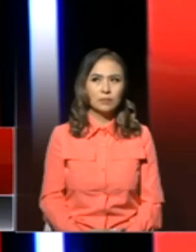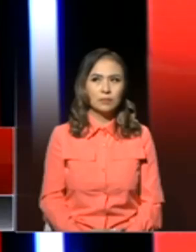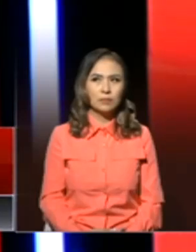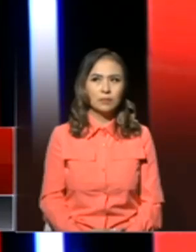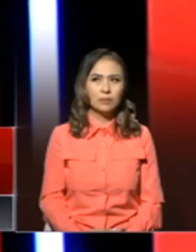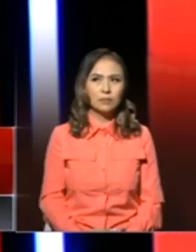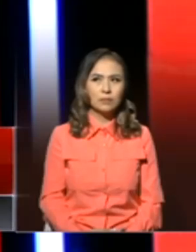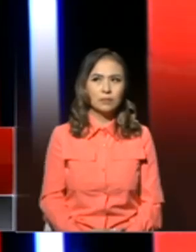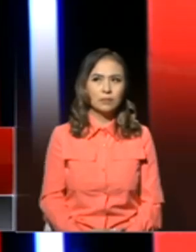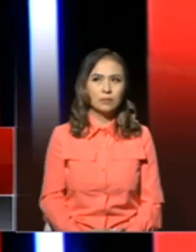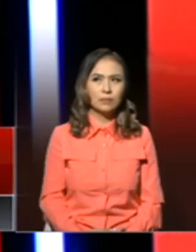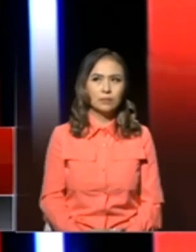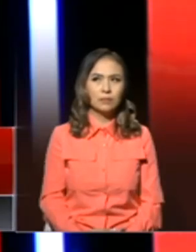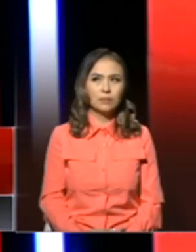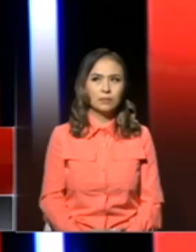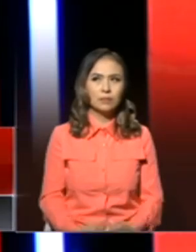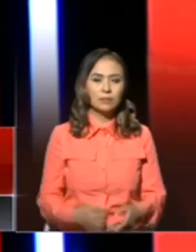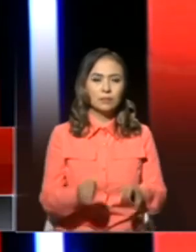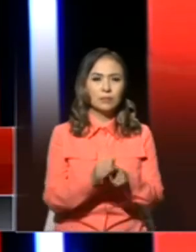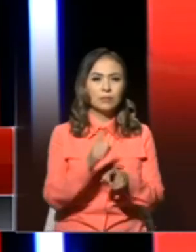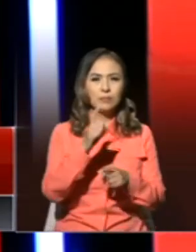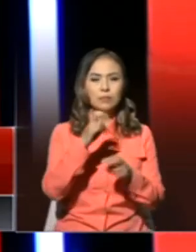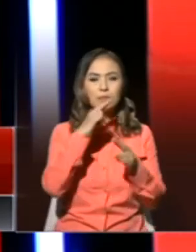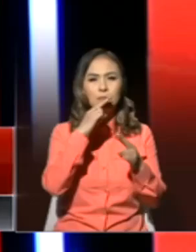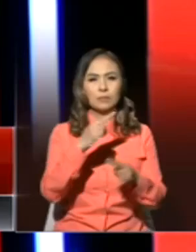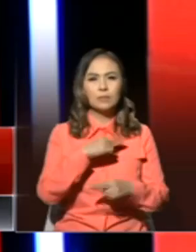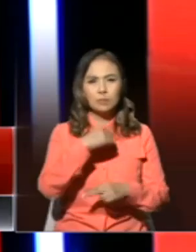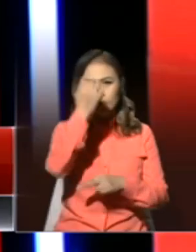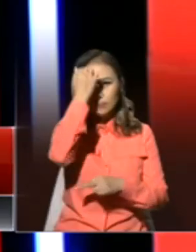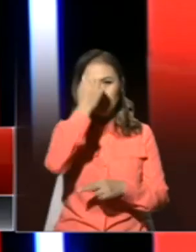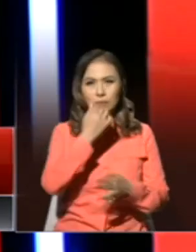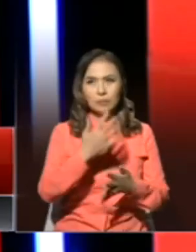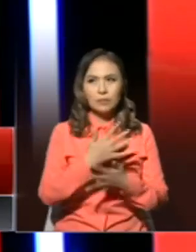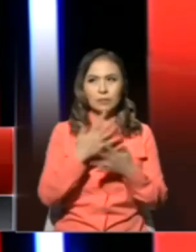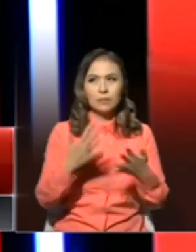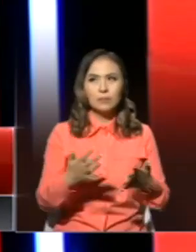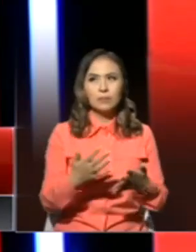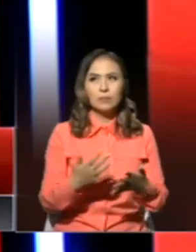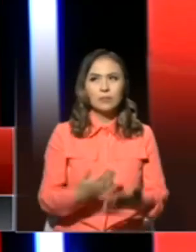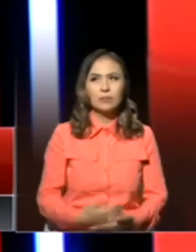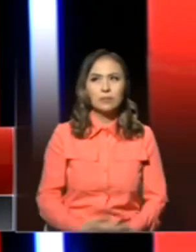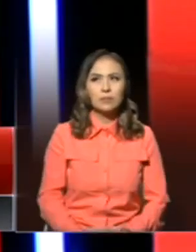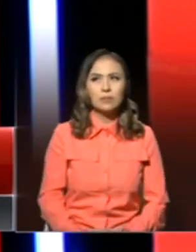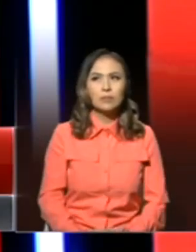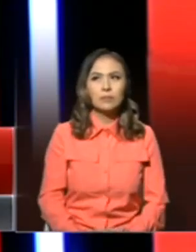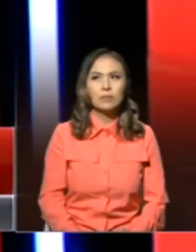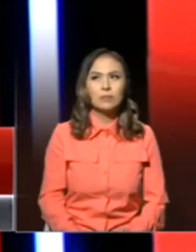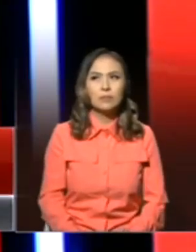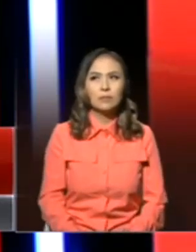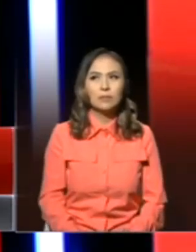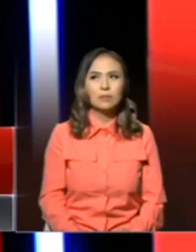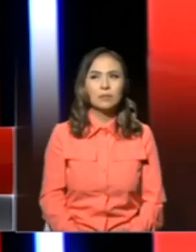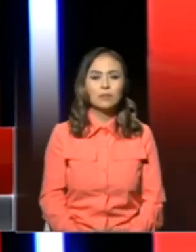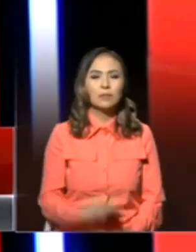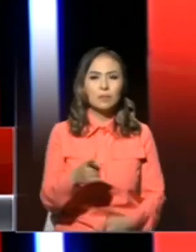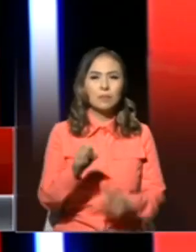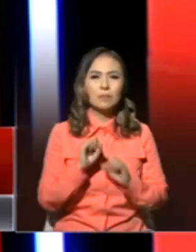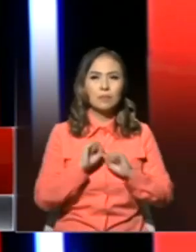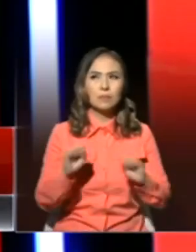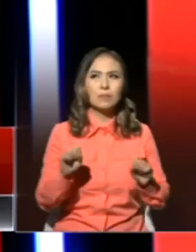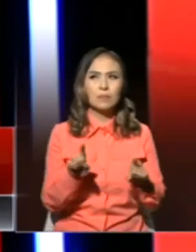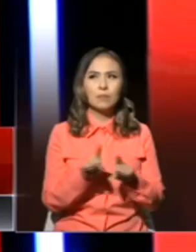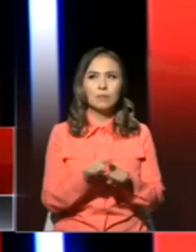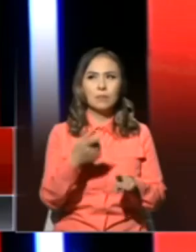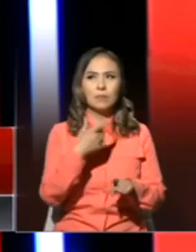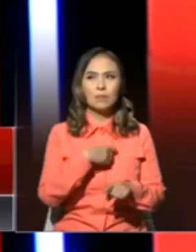жараның бетін ашып, ашық сұхбат беріңізге рахмет айтамыз. Азамат, сіз батырсыз.